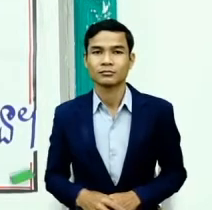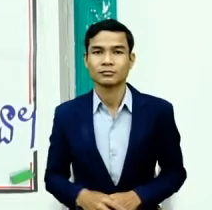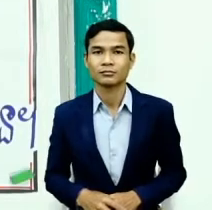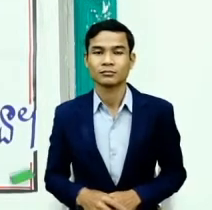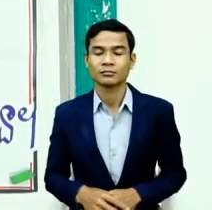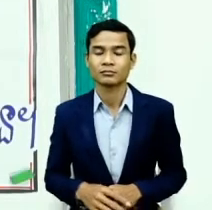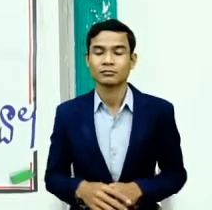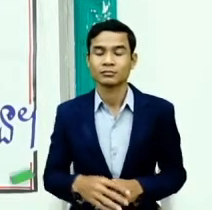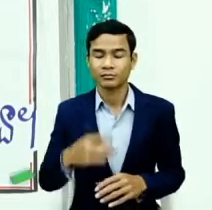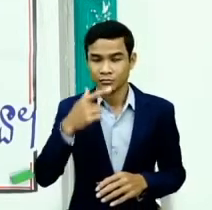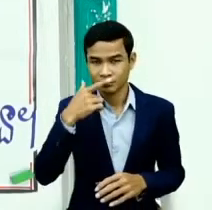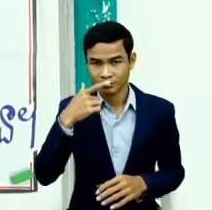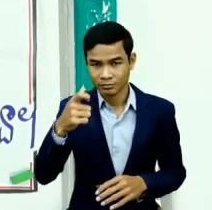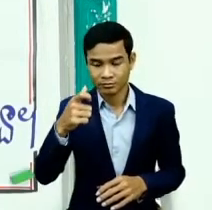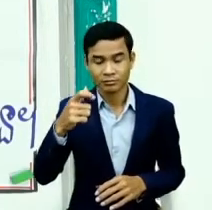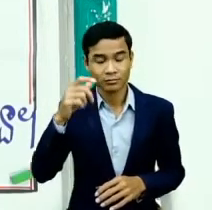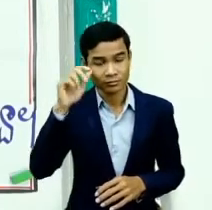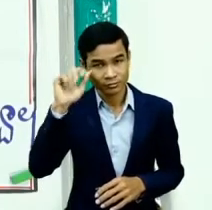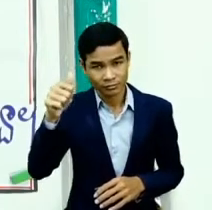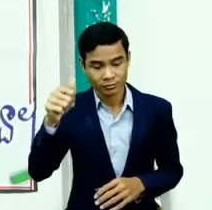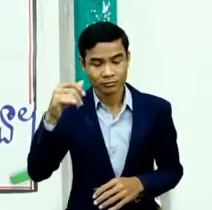Ừ bốc nắng ổt